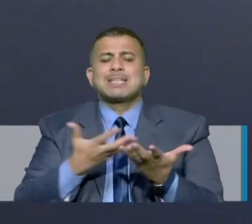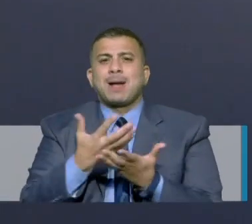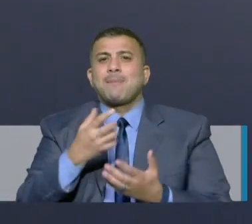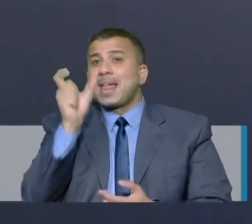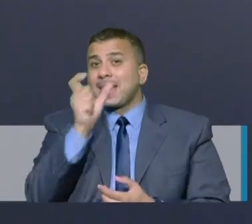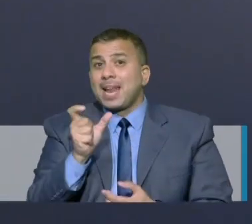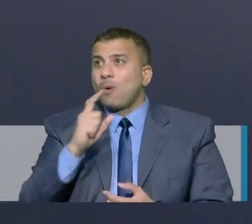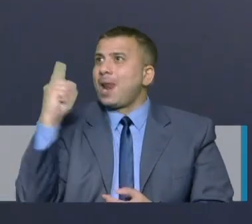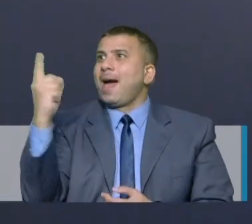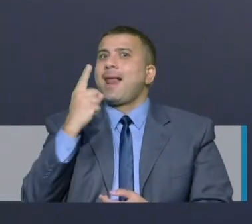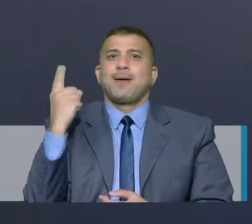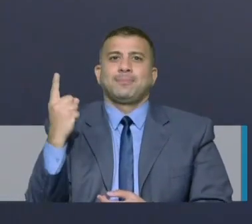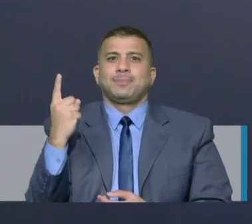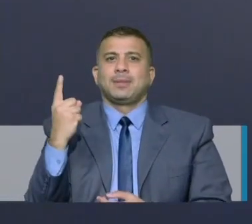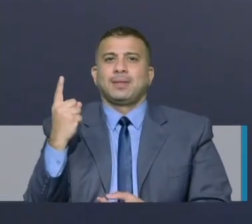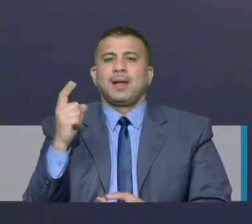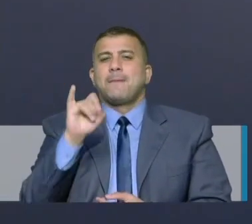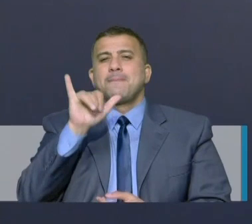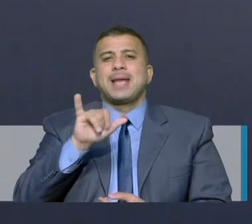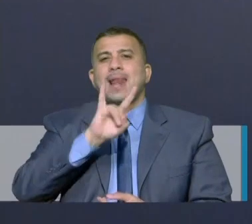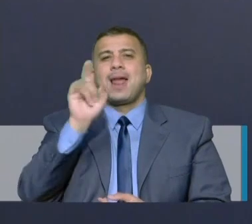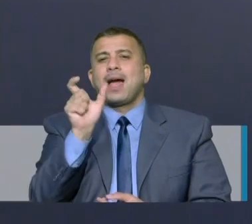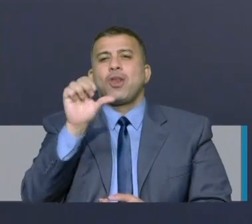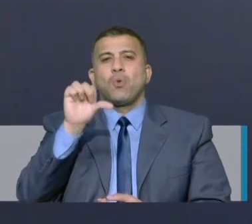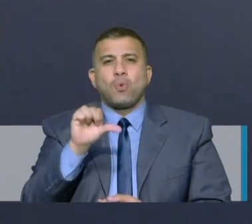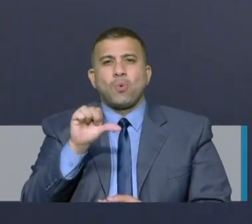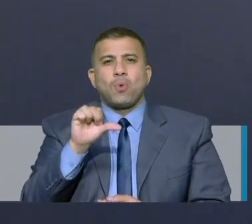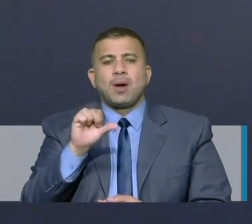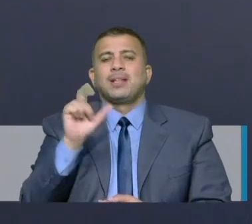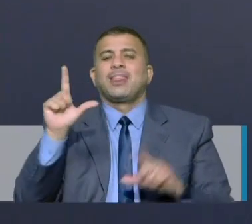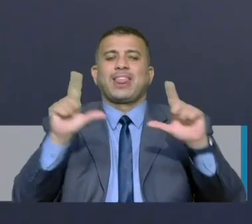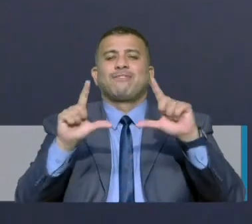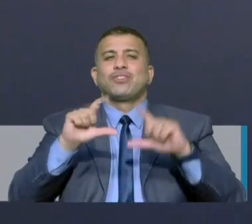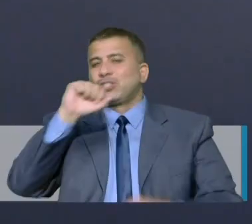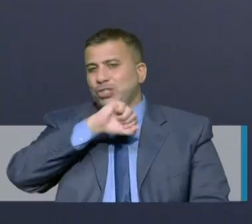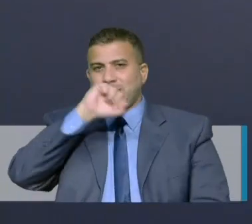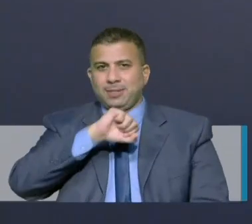والعالم. من مدينة ميلانو، مجدي عنبر لتلفزيون الشارقة.